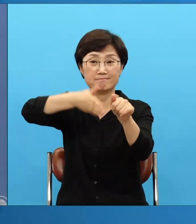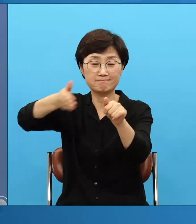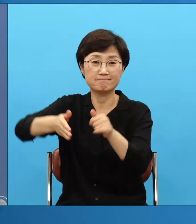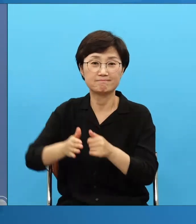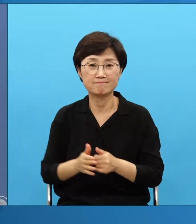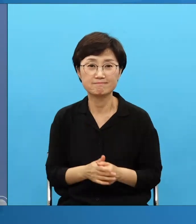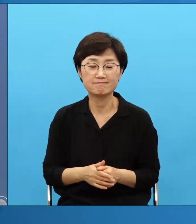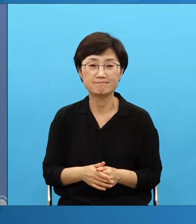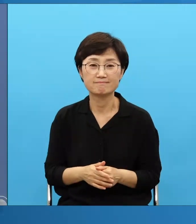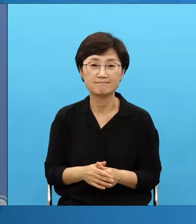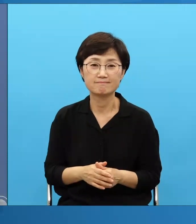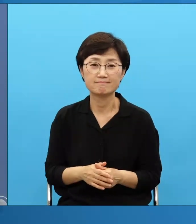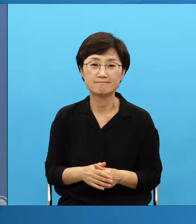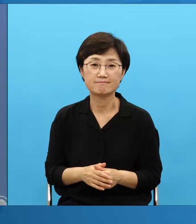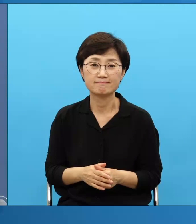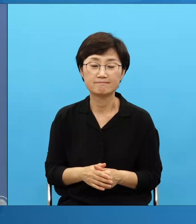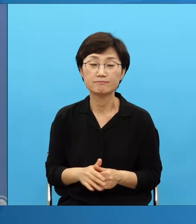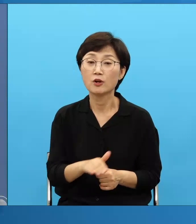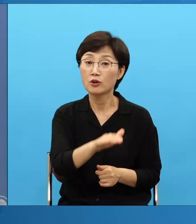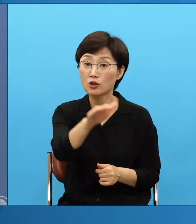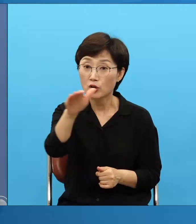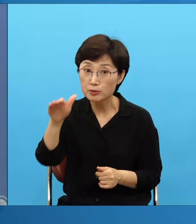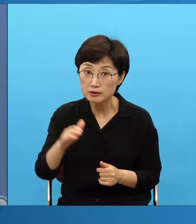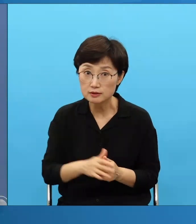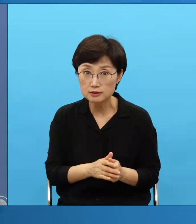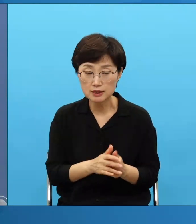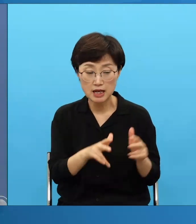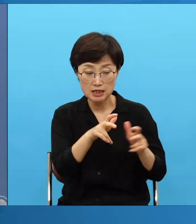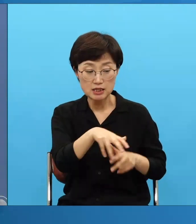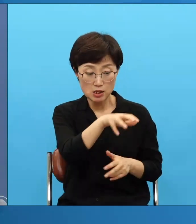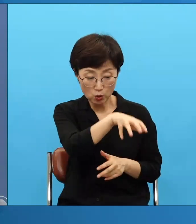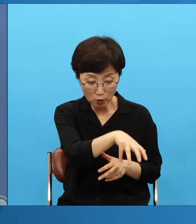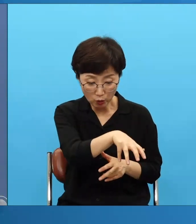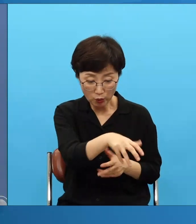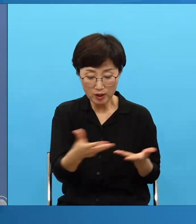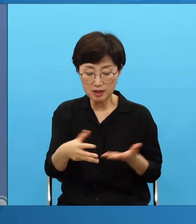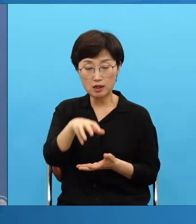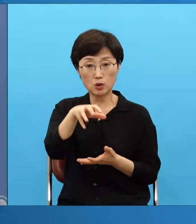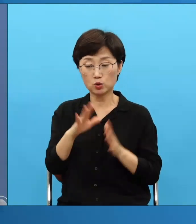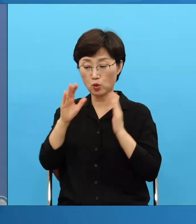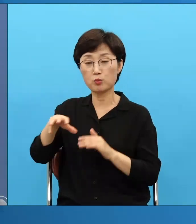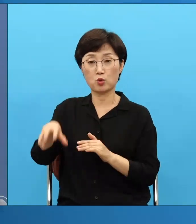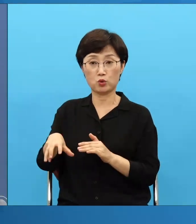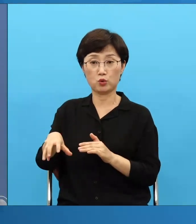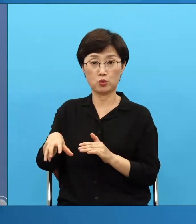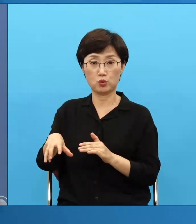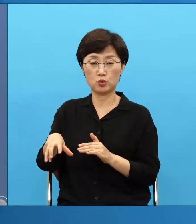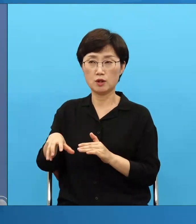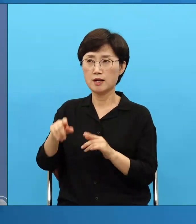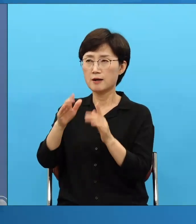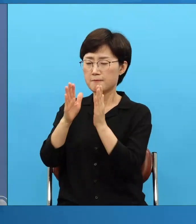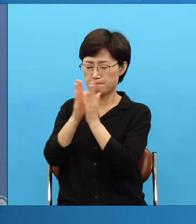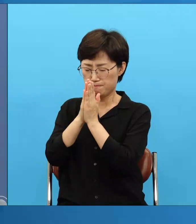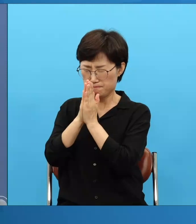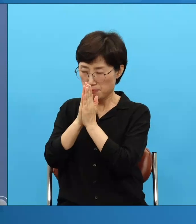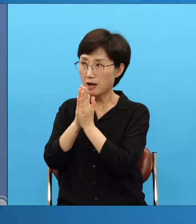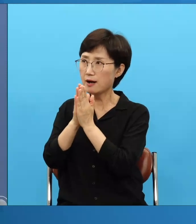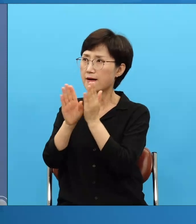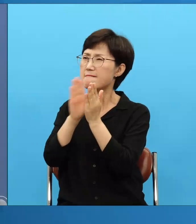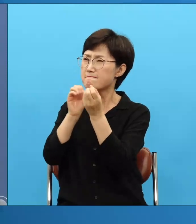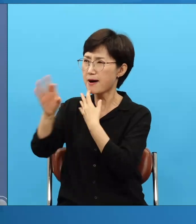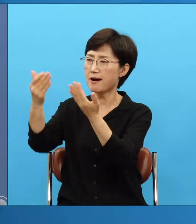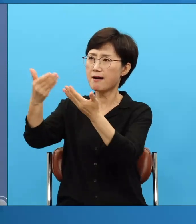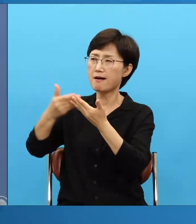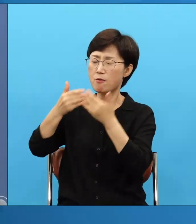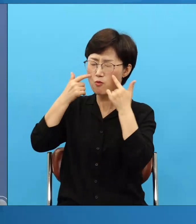works were bound to happen. 여러분 산업에 학업에 정확한 응답을 하나님은 주실 겁니다. Then God will give the 미리.